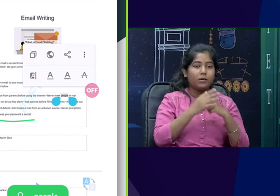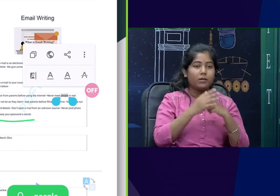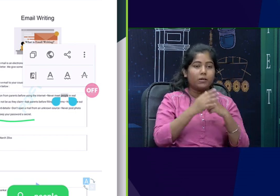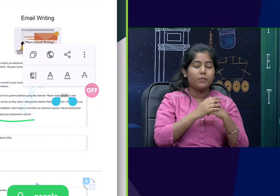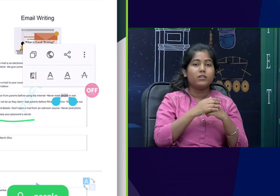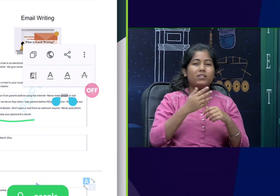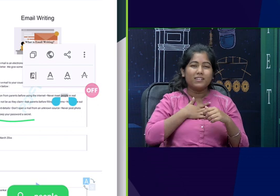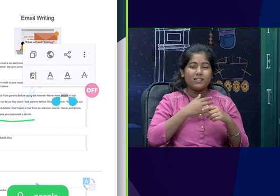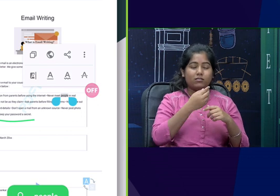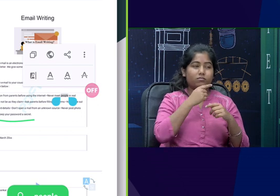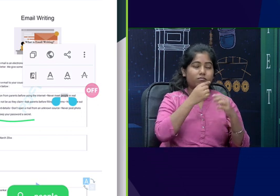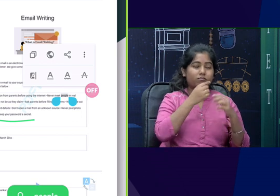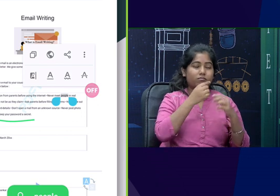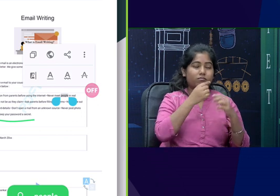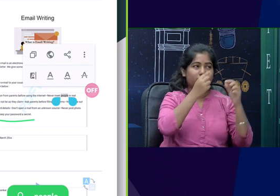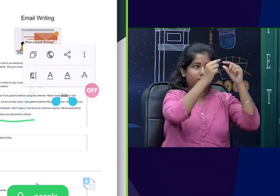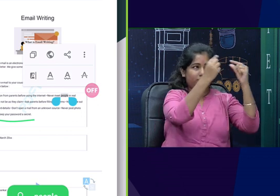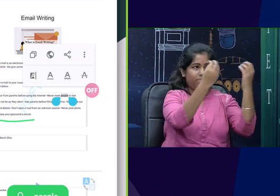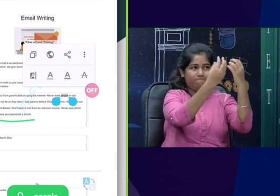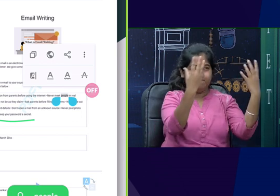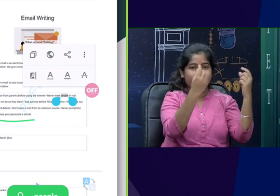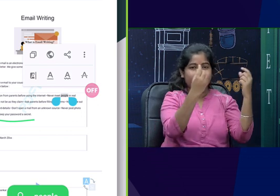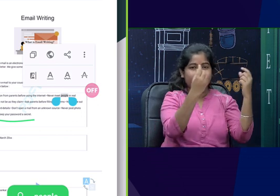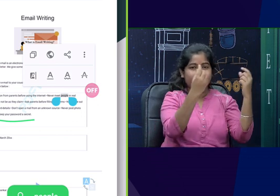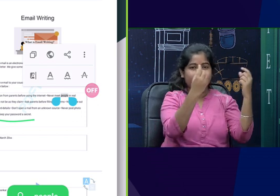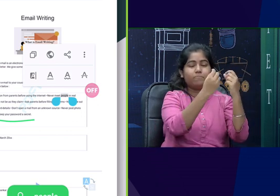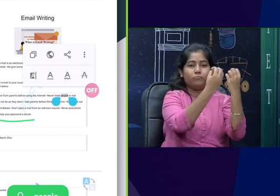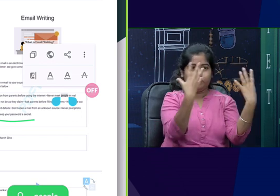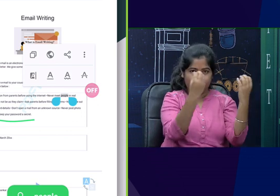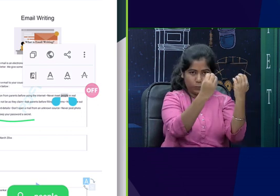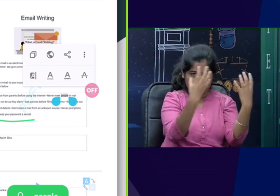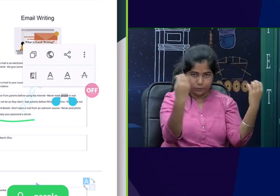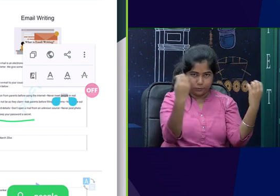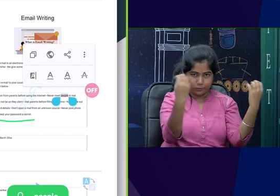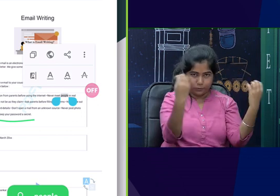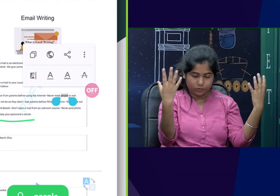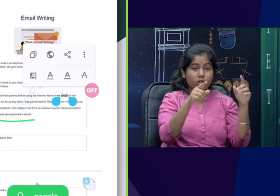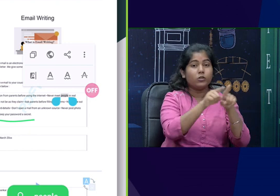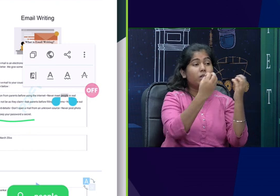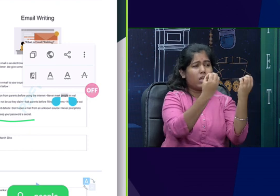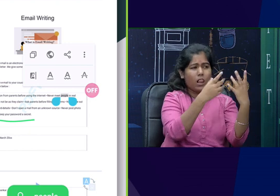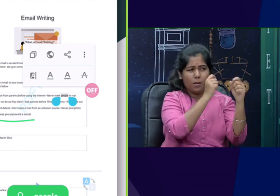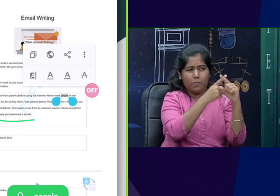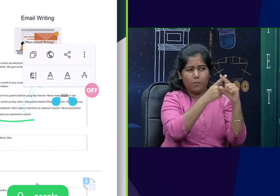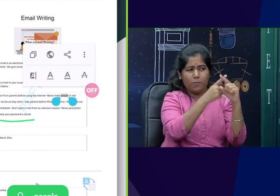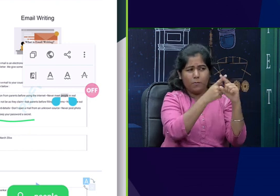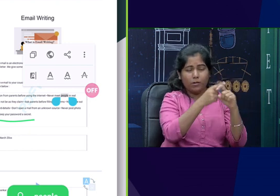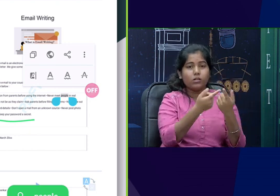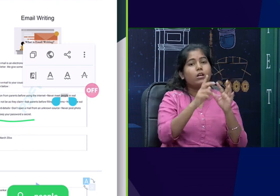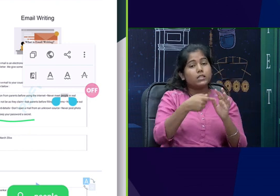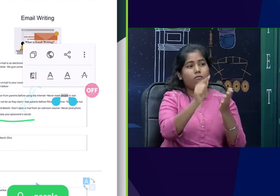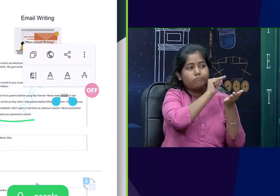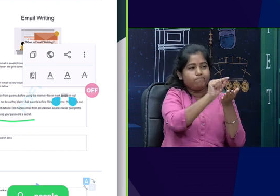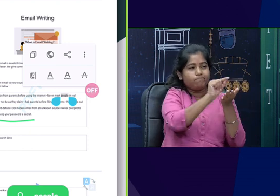ये आईडी बच्चे के लिए जो है या लर्नर डिजिबिलिटी बच्चे के लिए बहुत ही सूटेबल रहता है। और इसमें कलर कंट्रास्ट भी फैसिलिटी है, आप अंडरलाइन भी